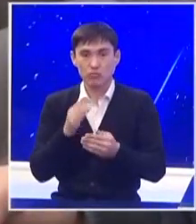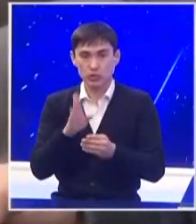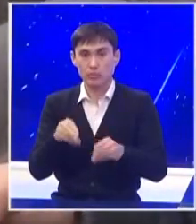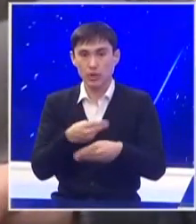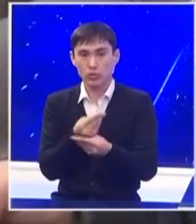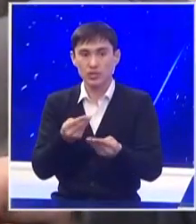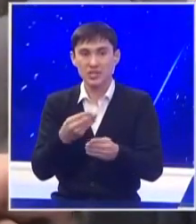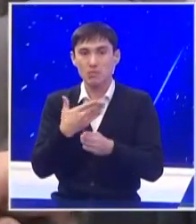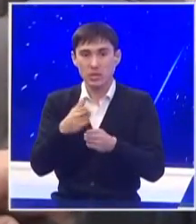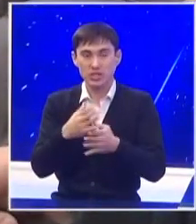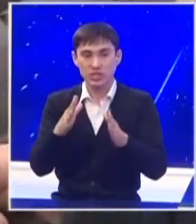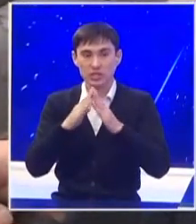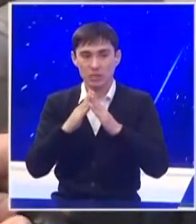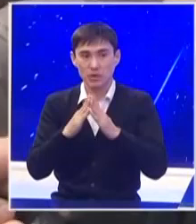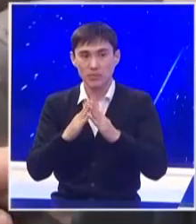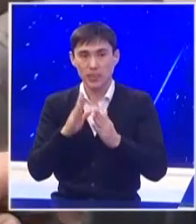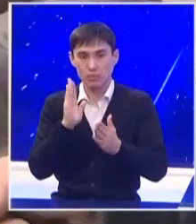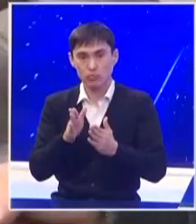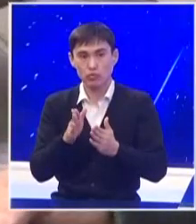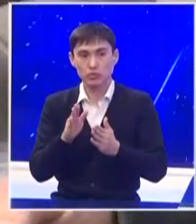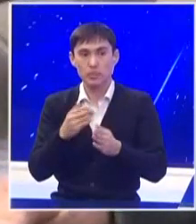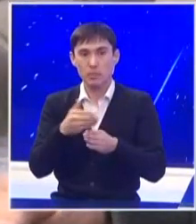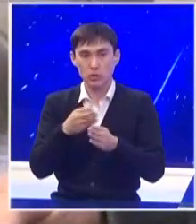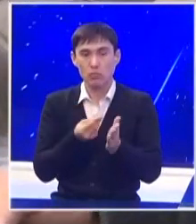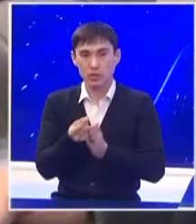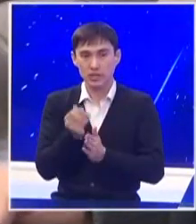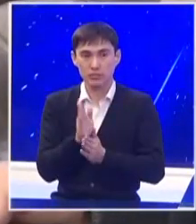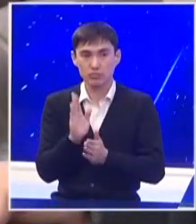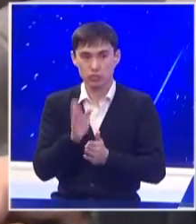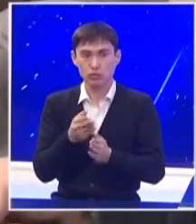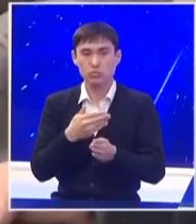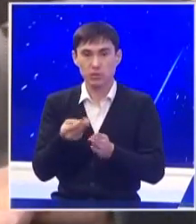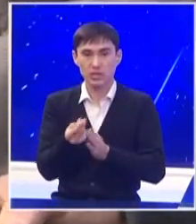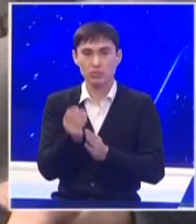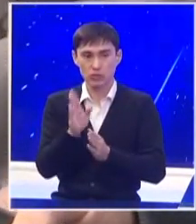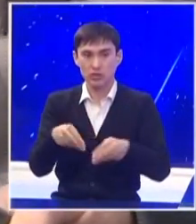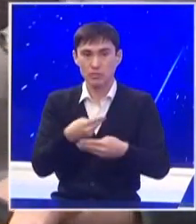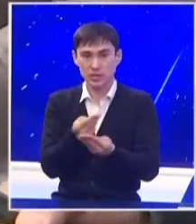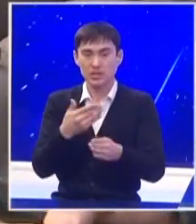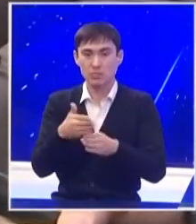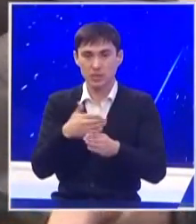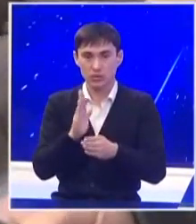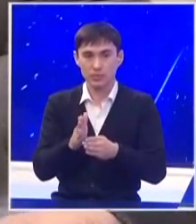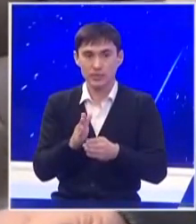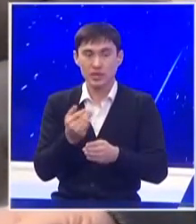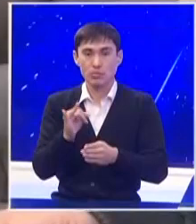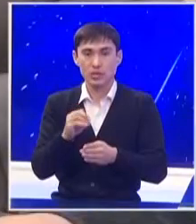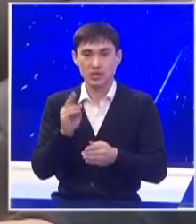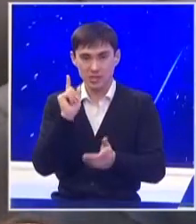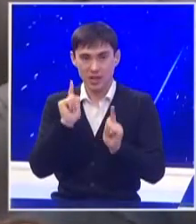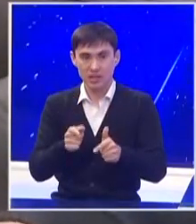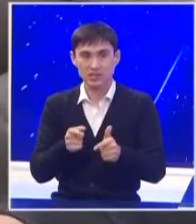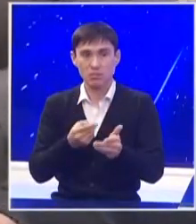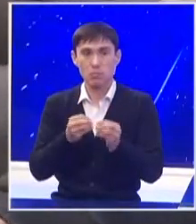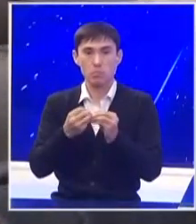дадут эти ипотечные дома. Вот эти. Мы будем эту ипотеку платить. Мы будем платить. Пускай нам дадут ипотечные. Мы согласны платить, как